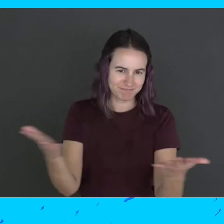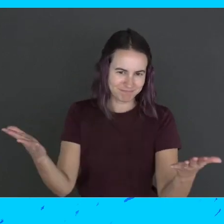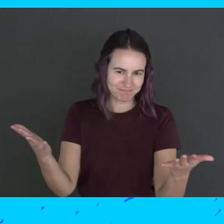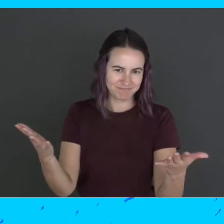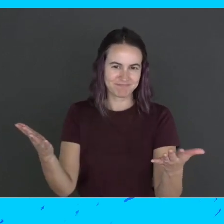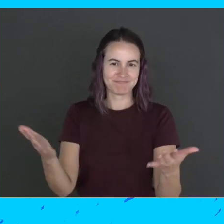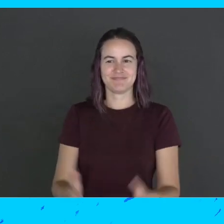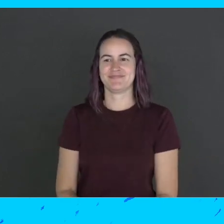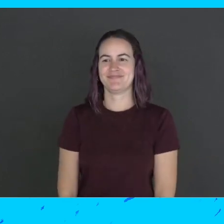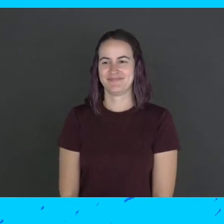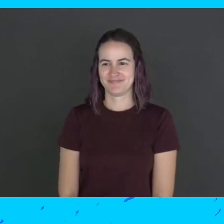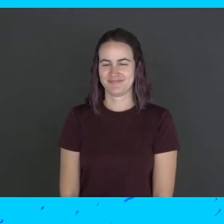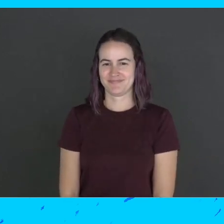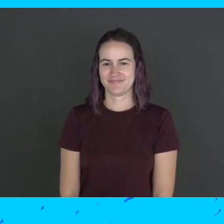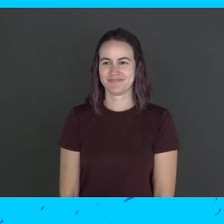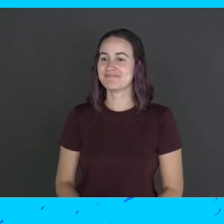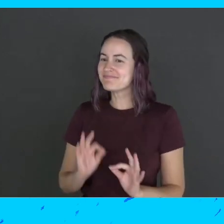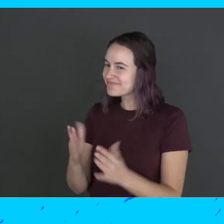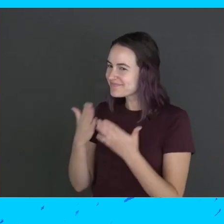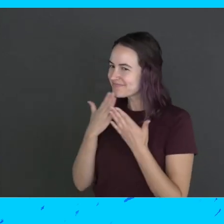prenantes qui sont intéressées